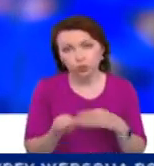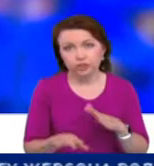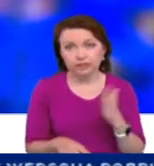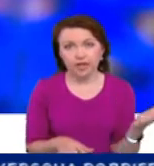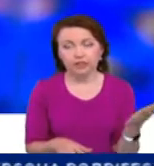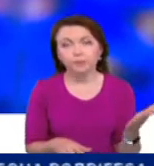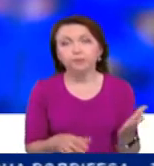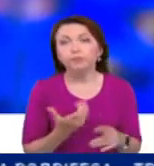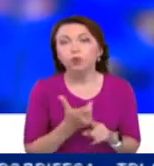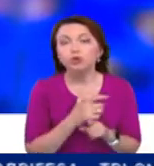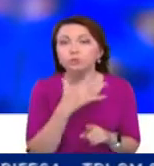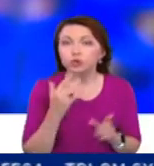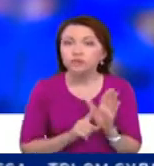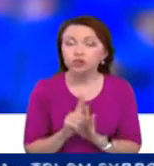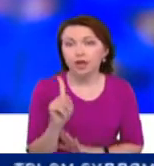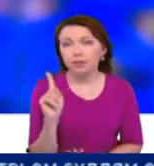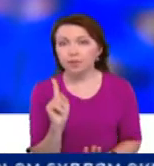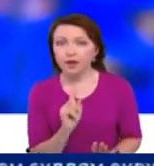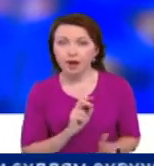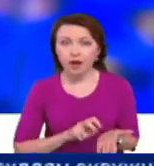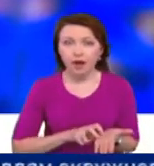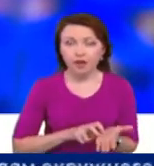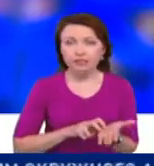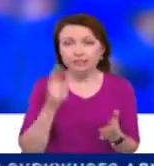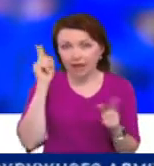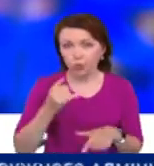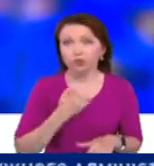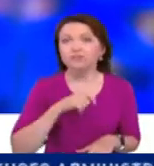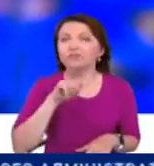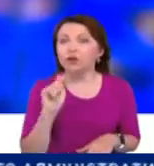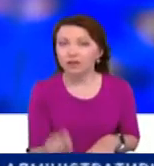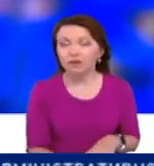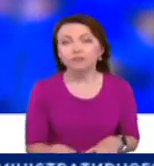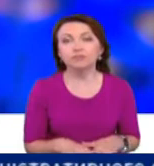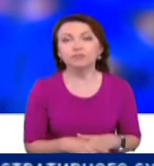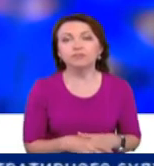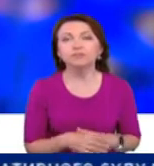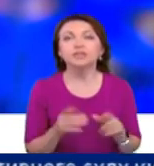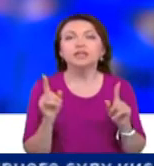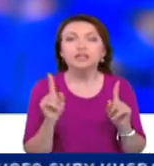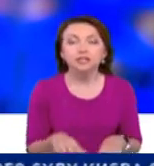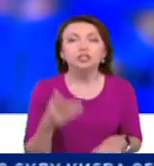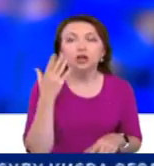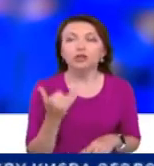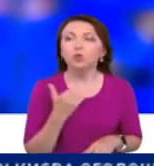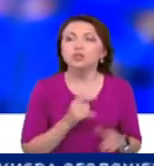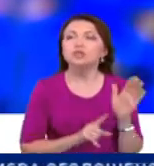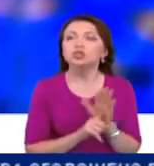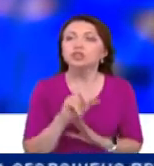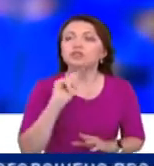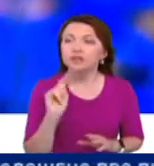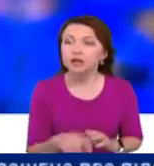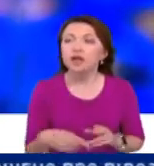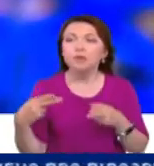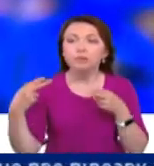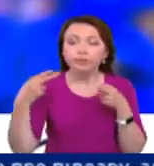что очень многие сначала боялись к нам ехать, зная, что у нас идет война. Даже когда у нас началась война, мы приезжали